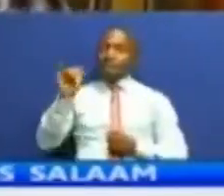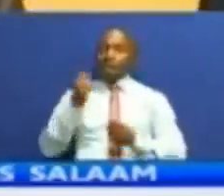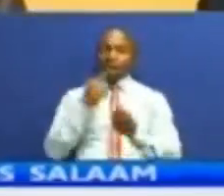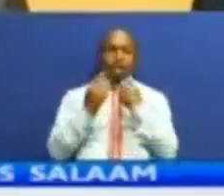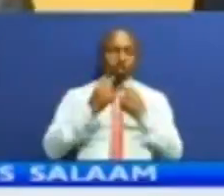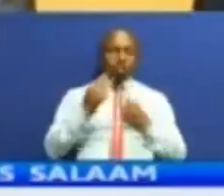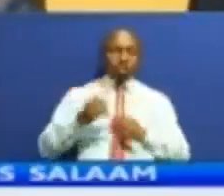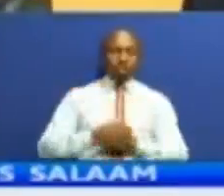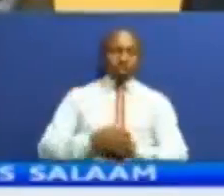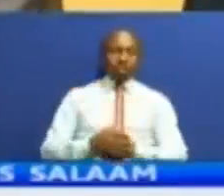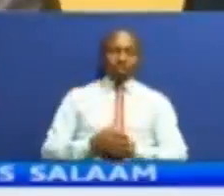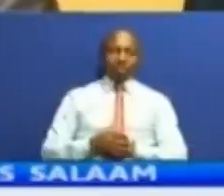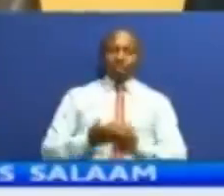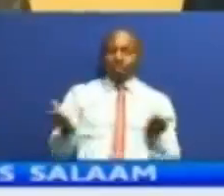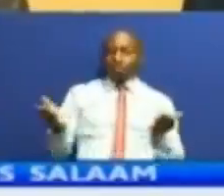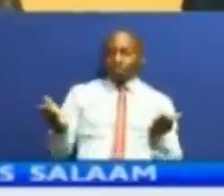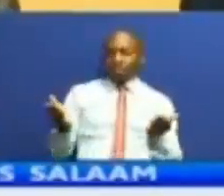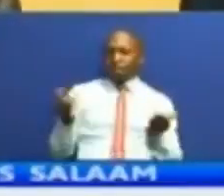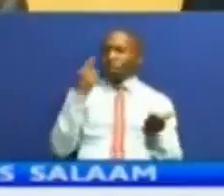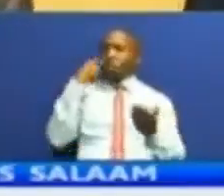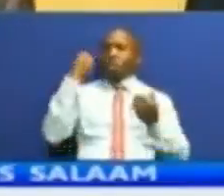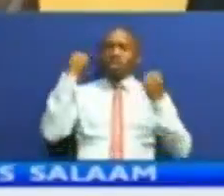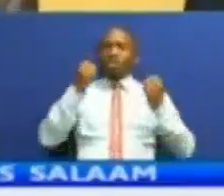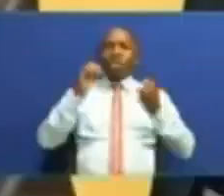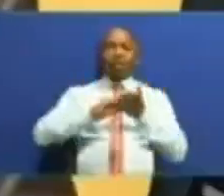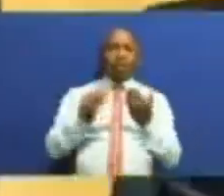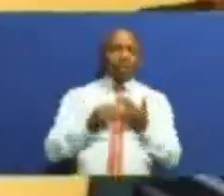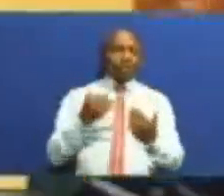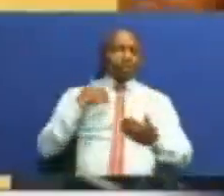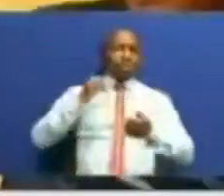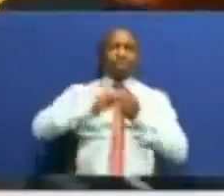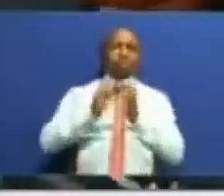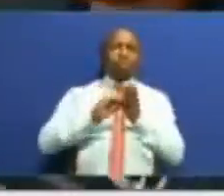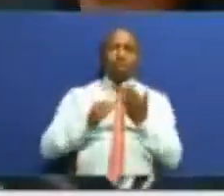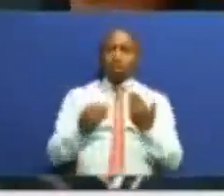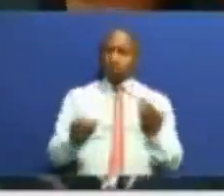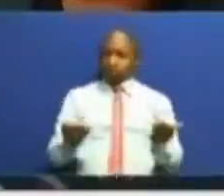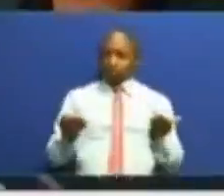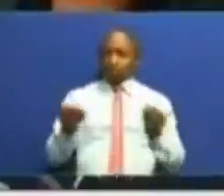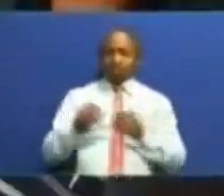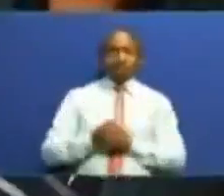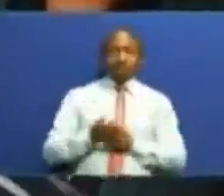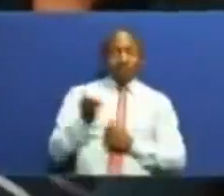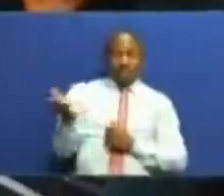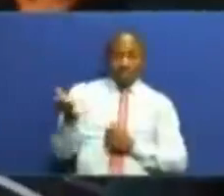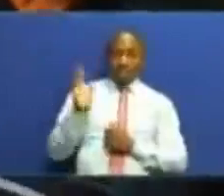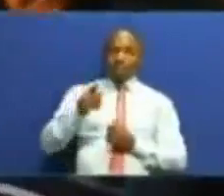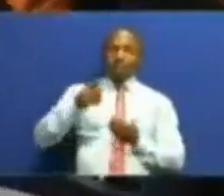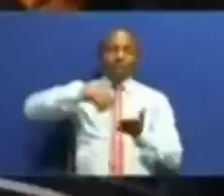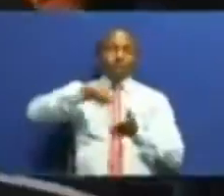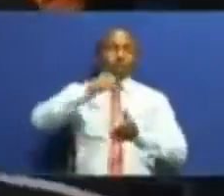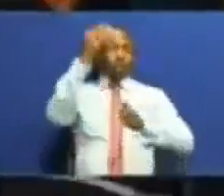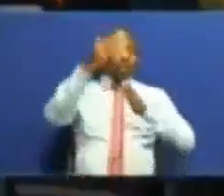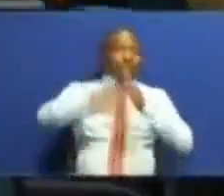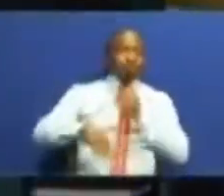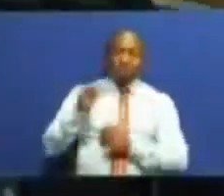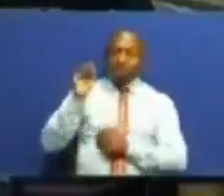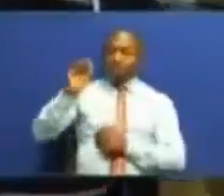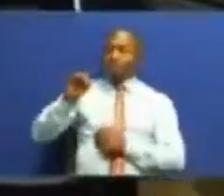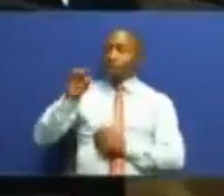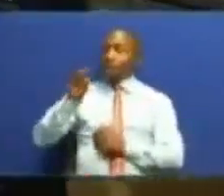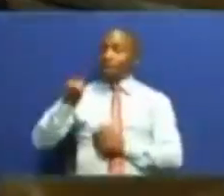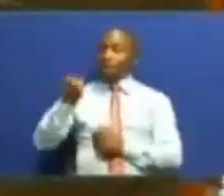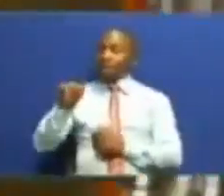akazungumza. Yaani wanaona uzito gani? Mimi kwani nina tatizo gani? Kwa jumla, hiki ndiko kilikuwa kituo cha mwisho cha safari ya mstahiki